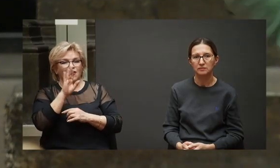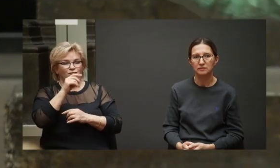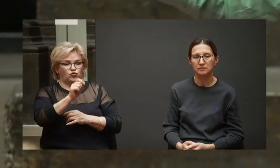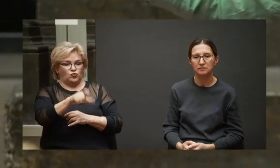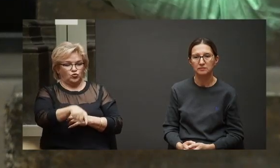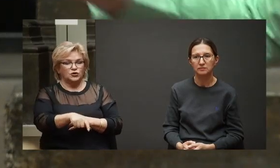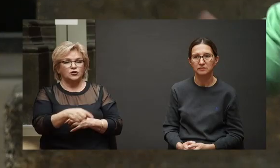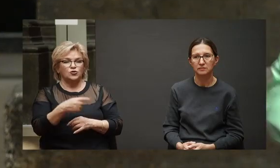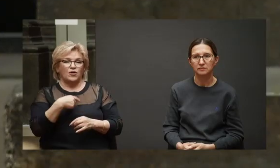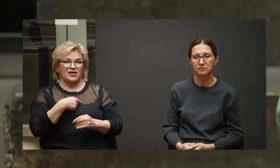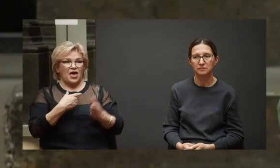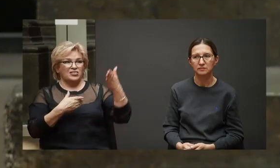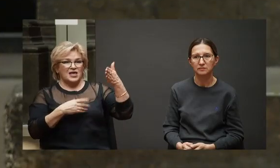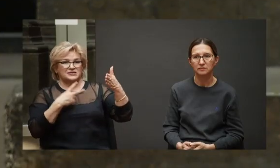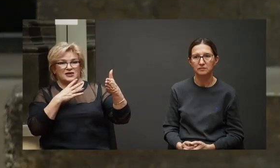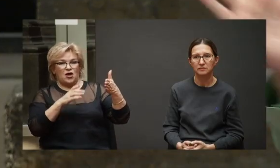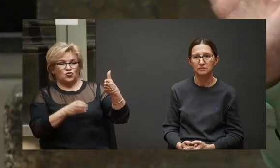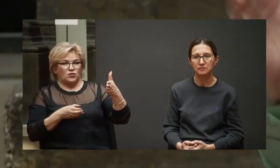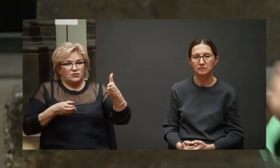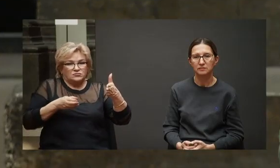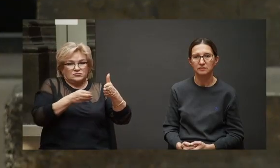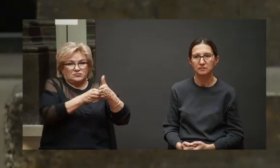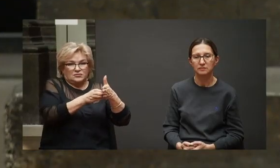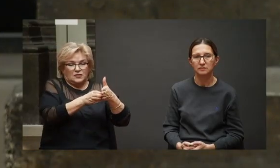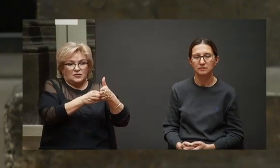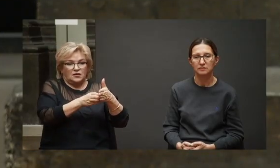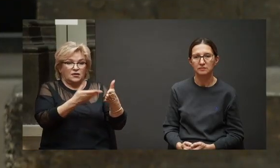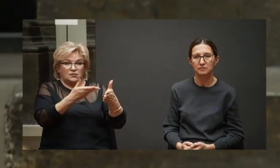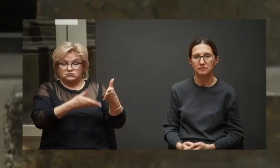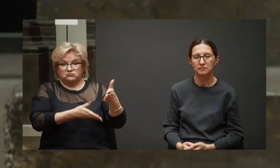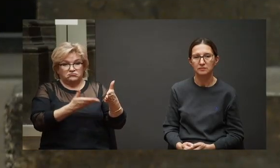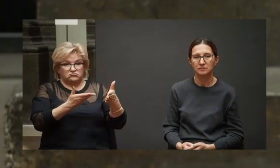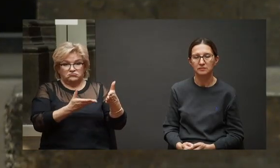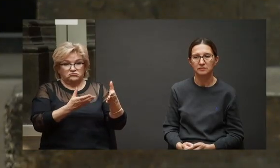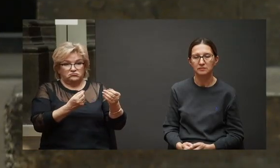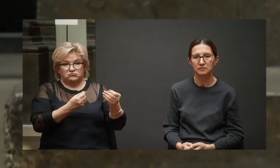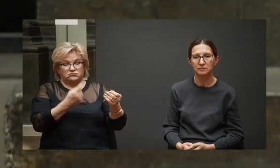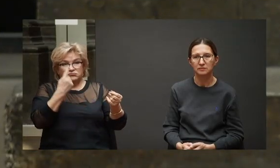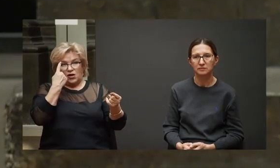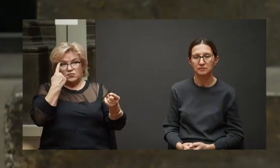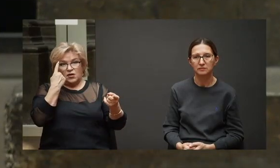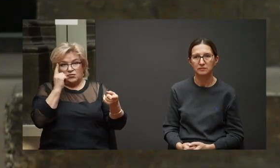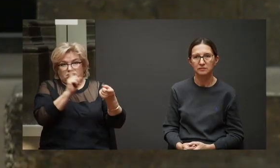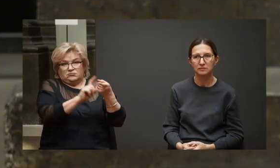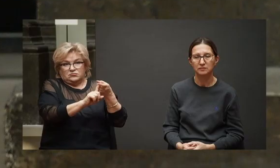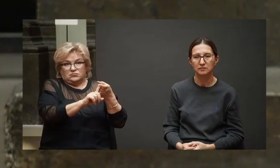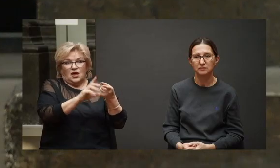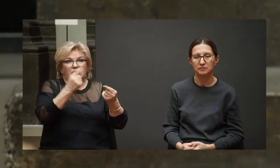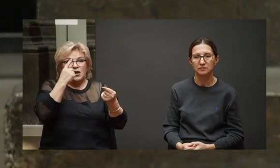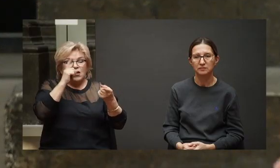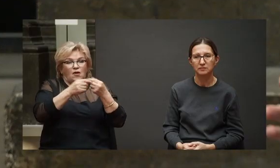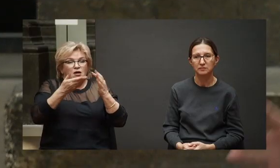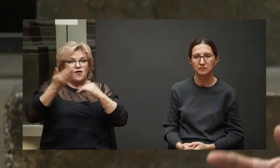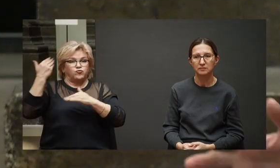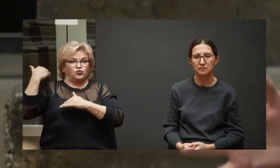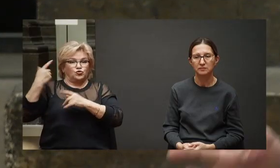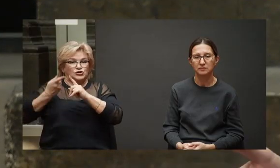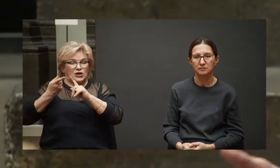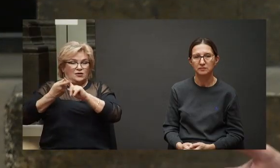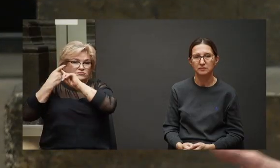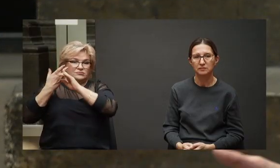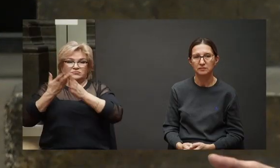просто приделаю ее на стену, да, оно не перекидывает мостика в будущее. Оно